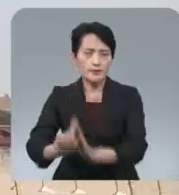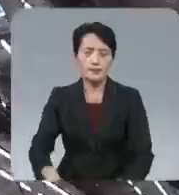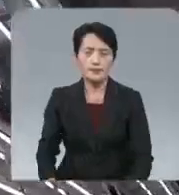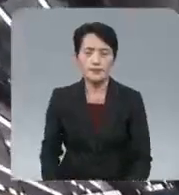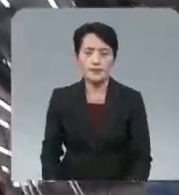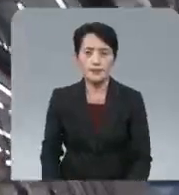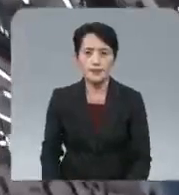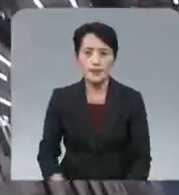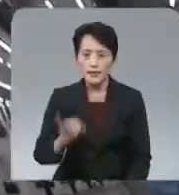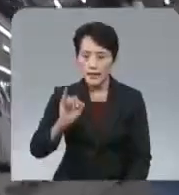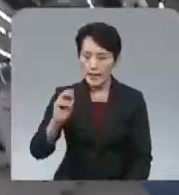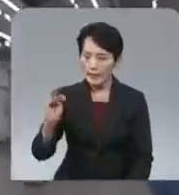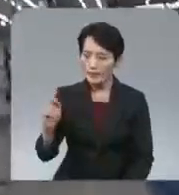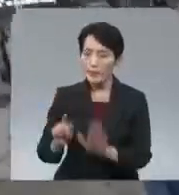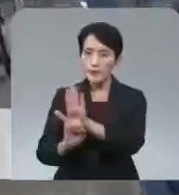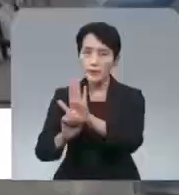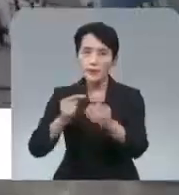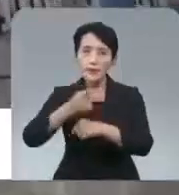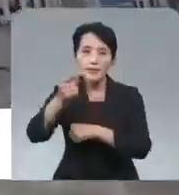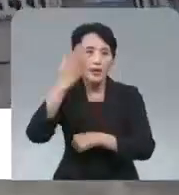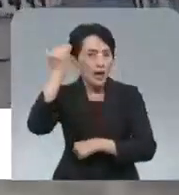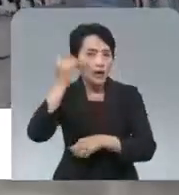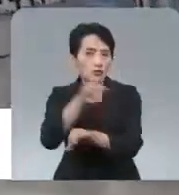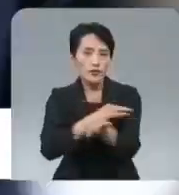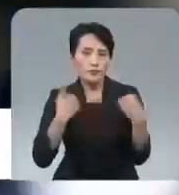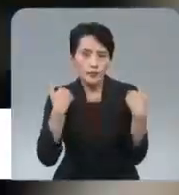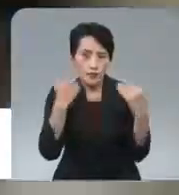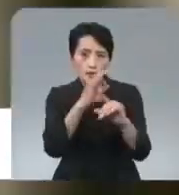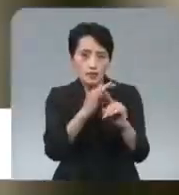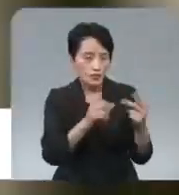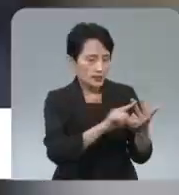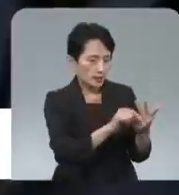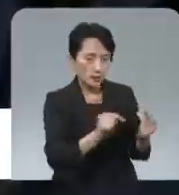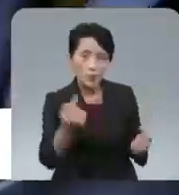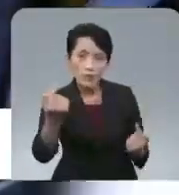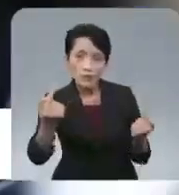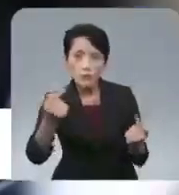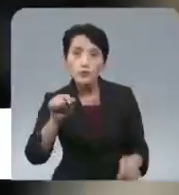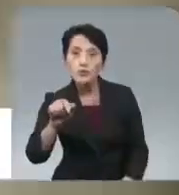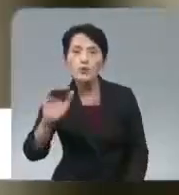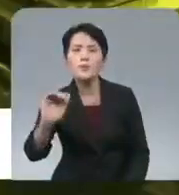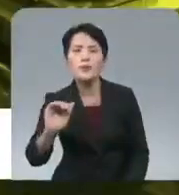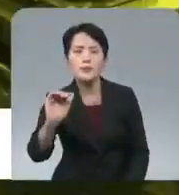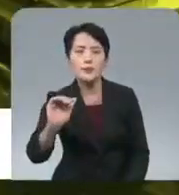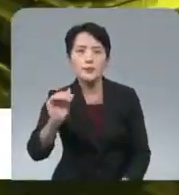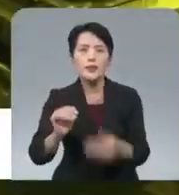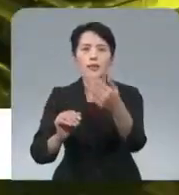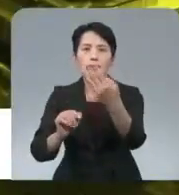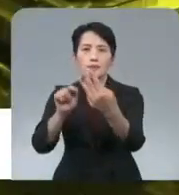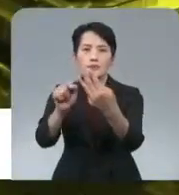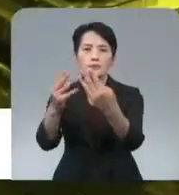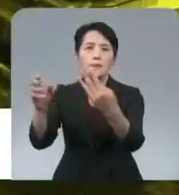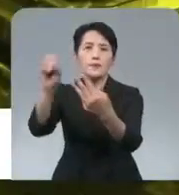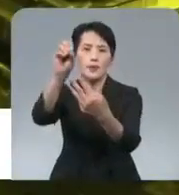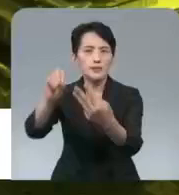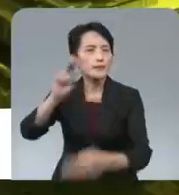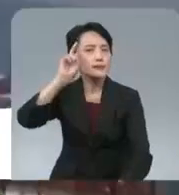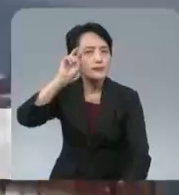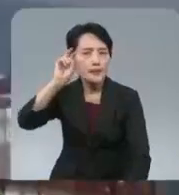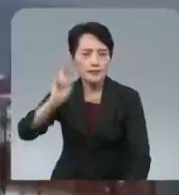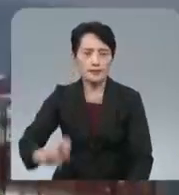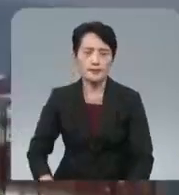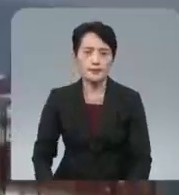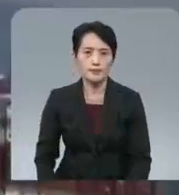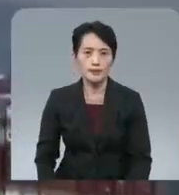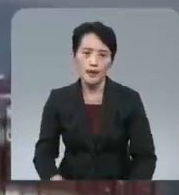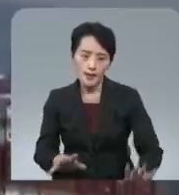первую дозу вакцины от коронавируса получили более 70 процентов населения страны экспорт демонстрирует уверенный рост